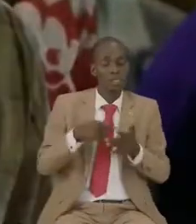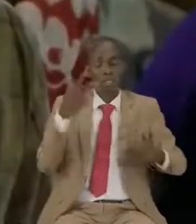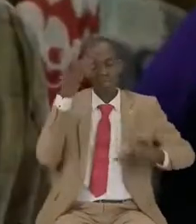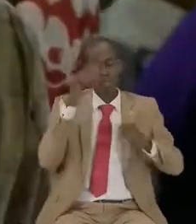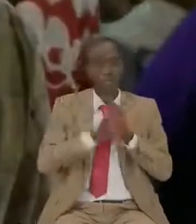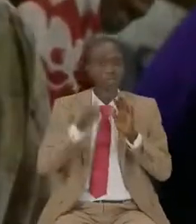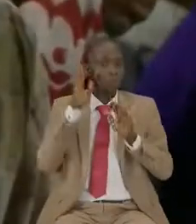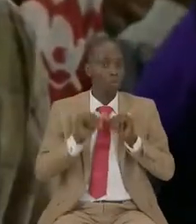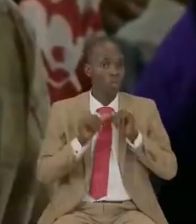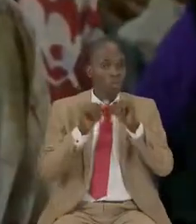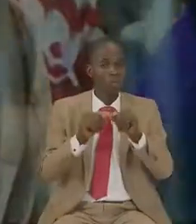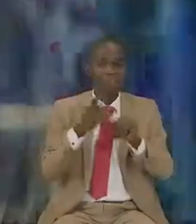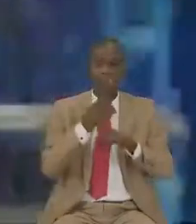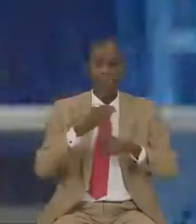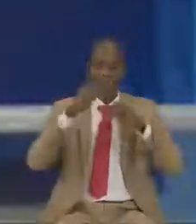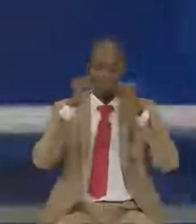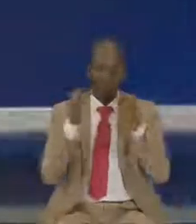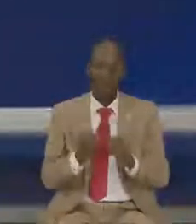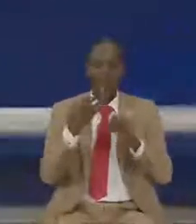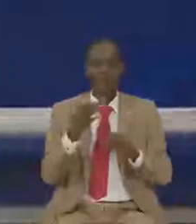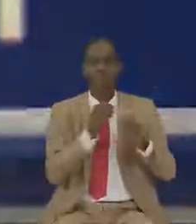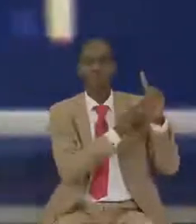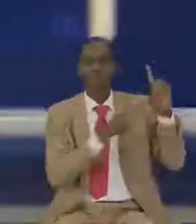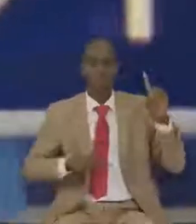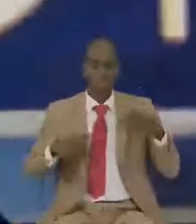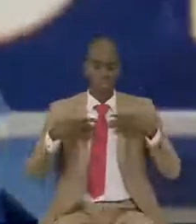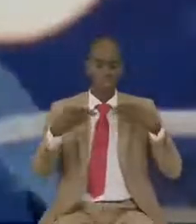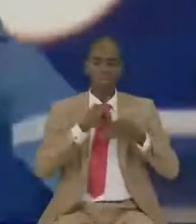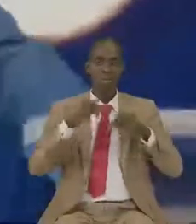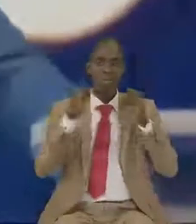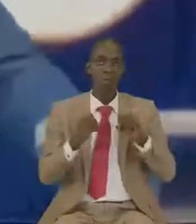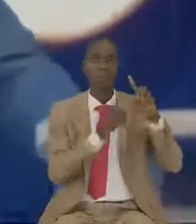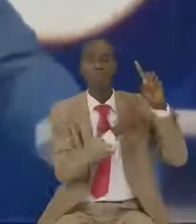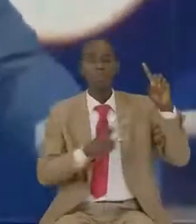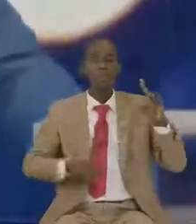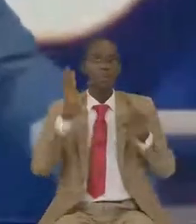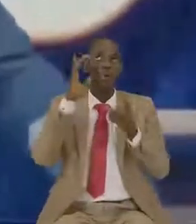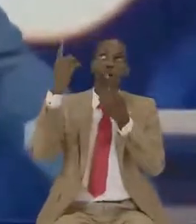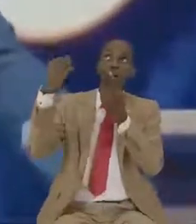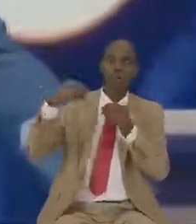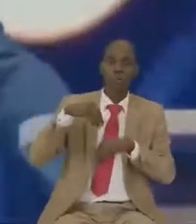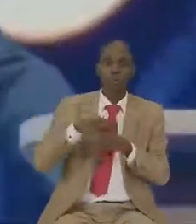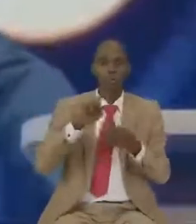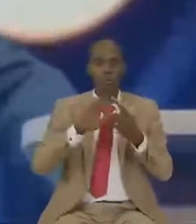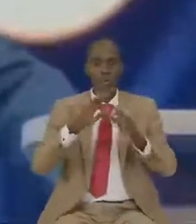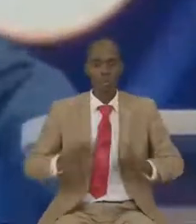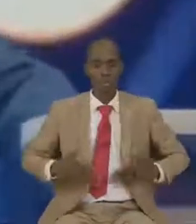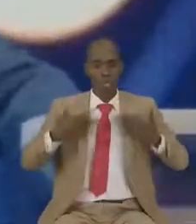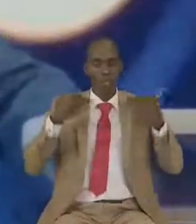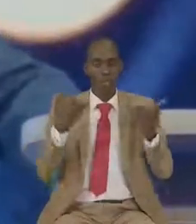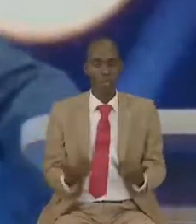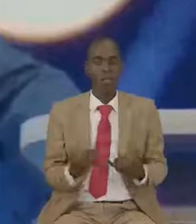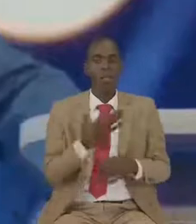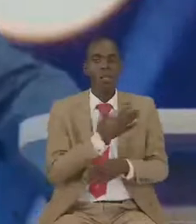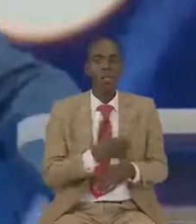continuer, la puissance du Seigneur, la vertu de guérison du Seigneur viendra dans ta vie et